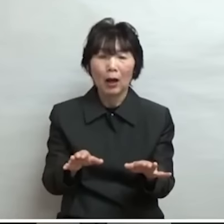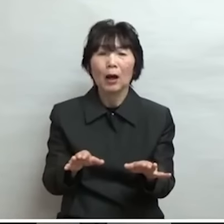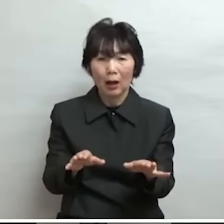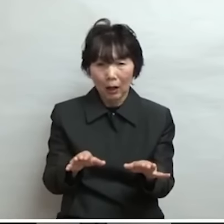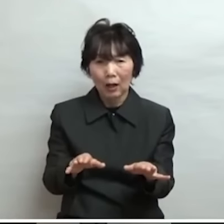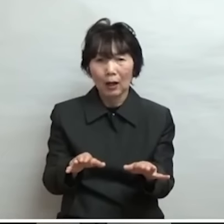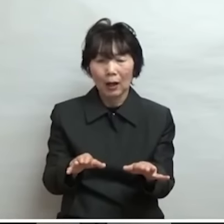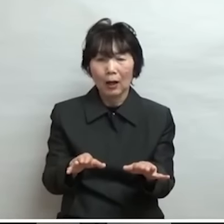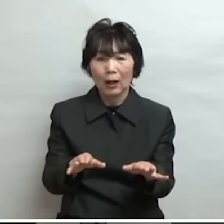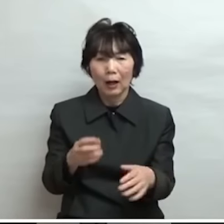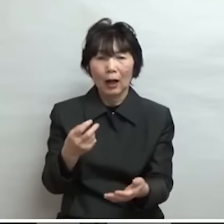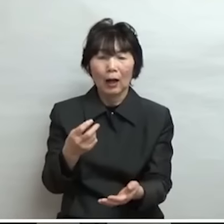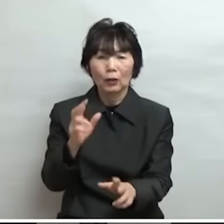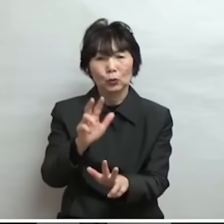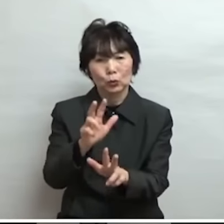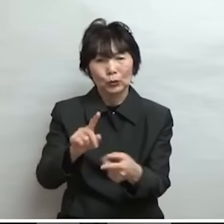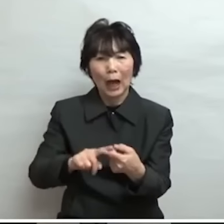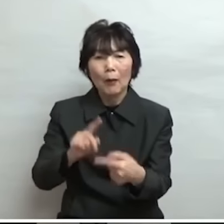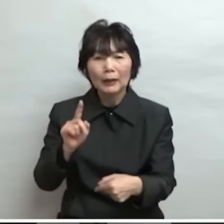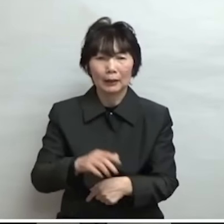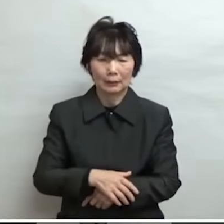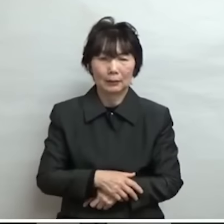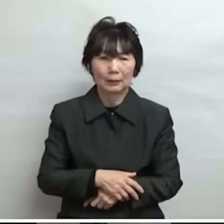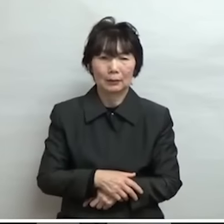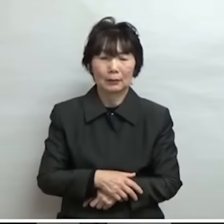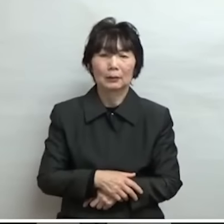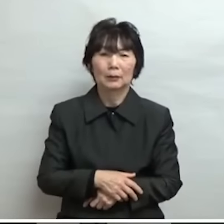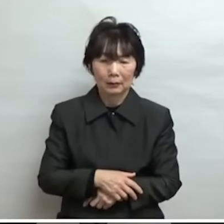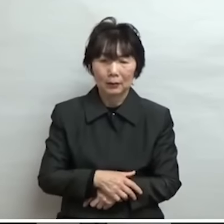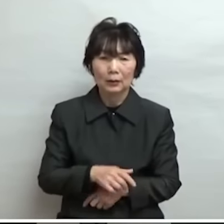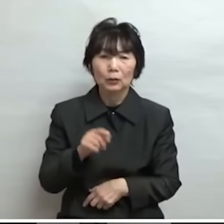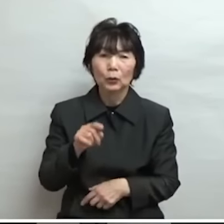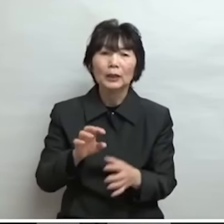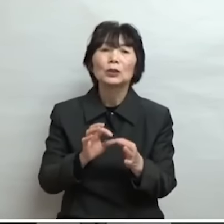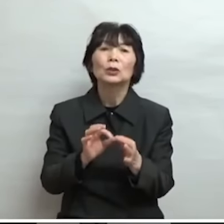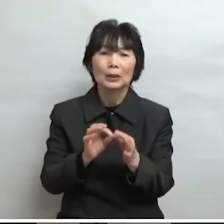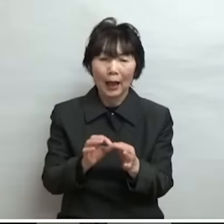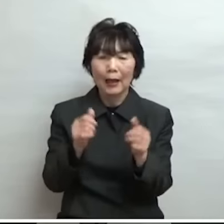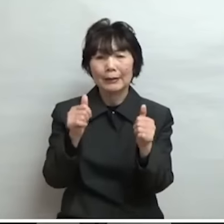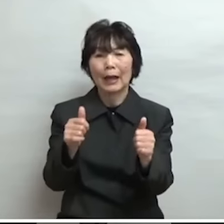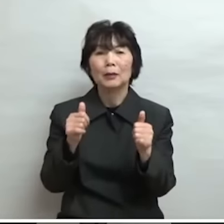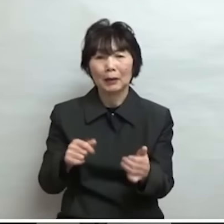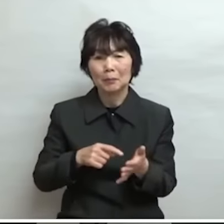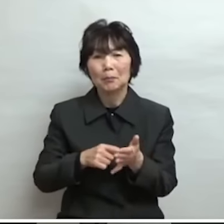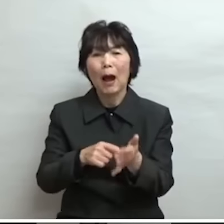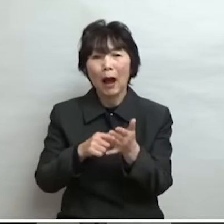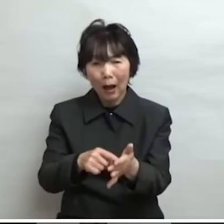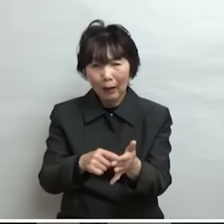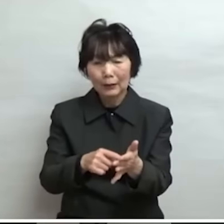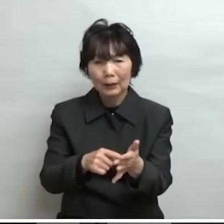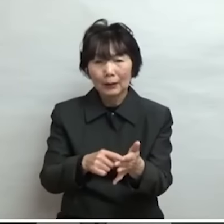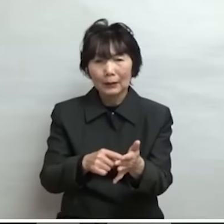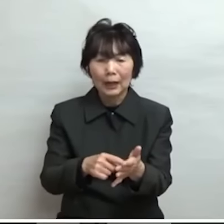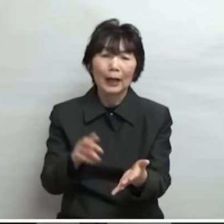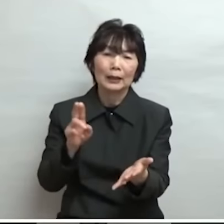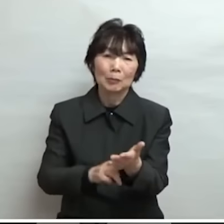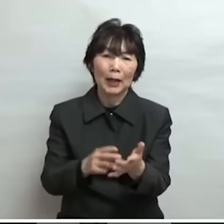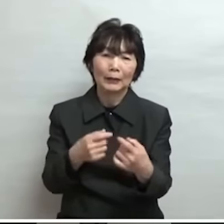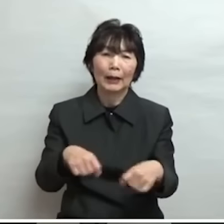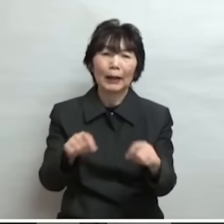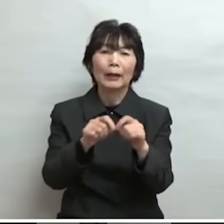存在になってしまったと。でそれについて、民主的なプロセス、裁判という民主的なプロセスでしっかり議論した結果、最高